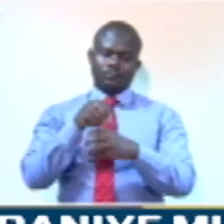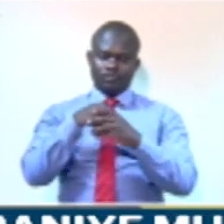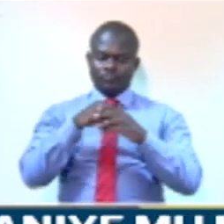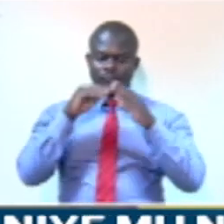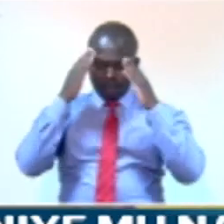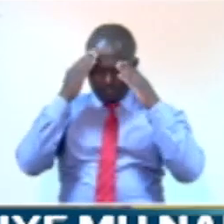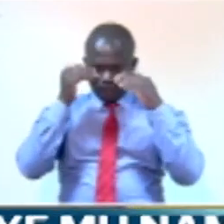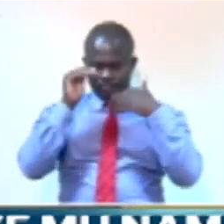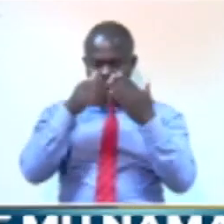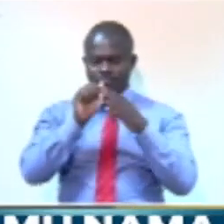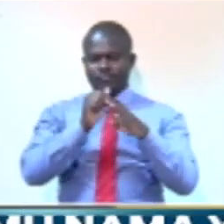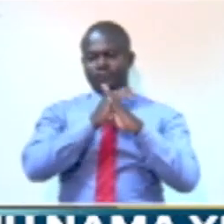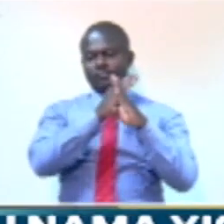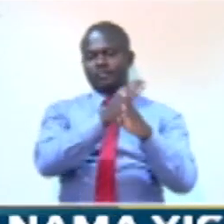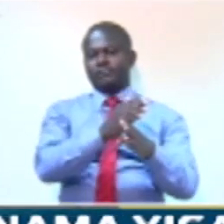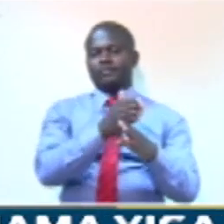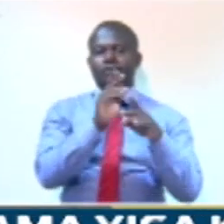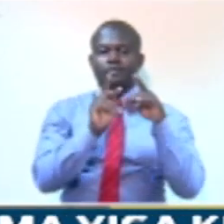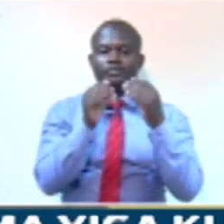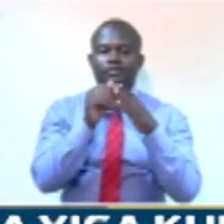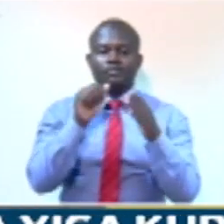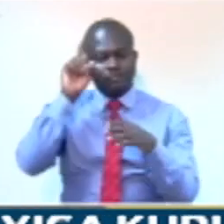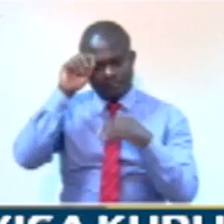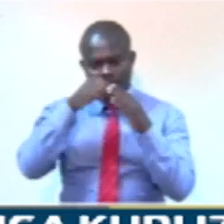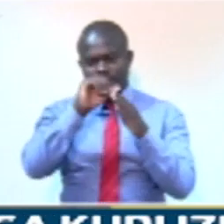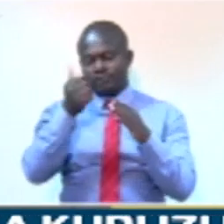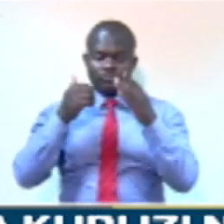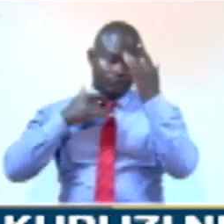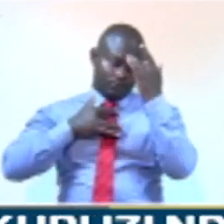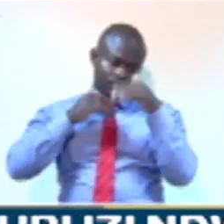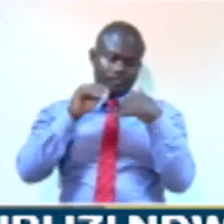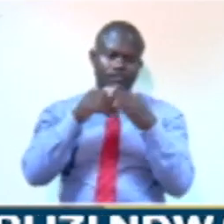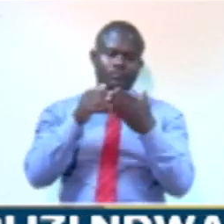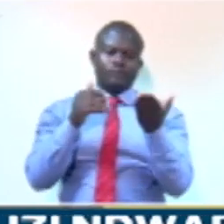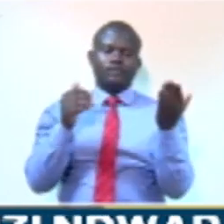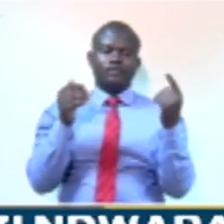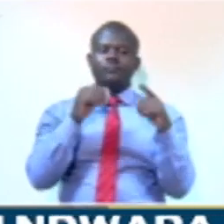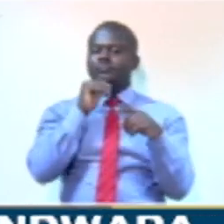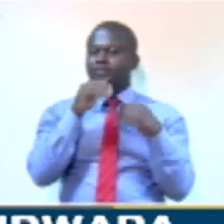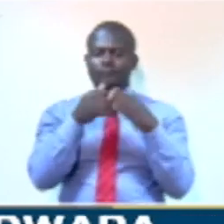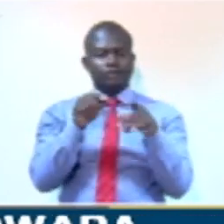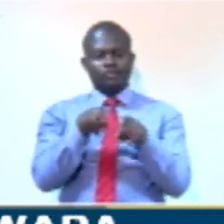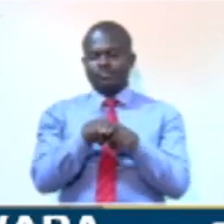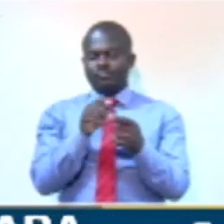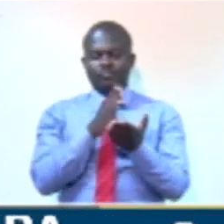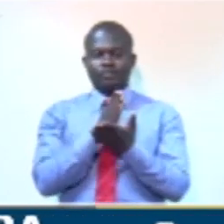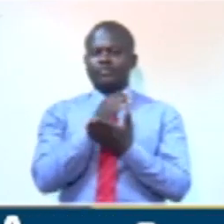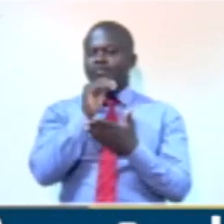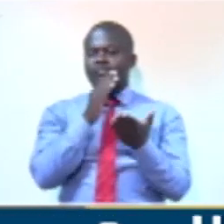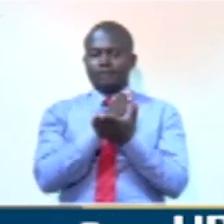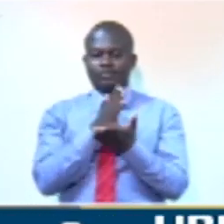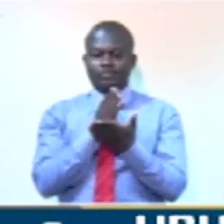kugira ngo turebe ko twakirinda, umuntu ashobora gutekereza ko izindi ndwara zaba zariragiranye, ariko siko bimeze. Ntabwo ariko